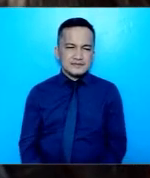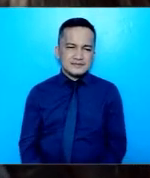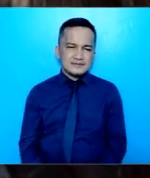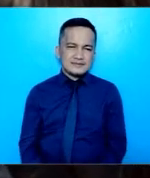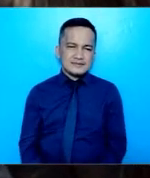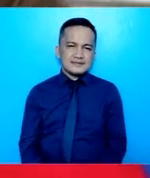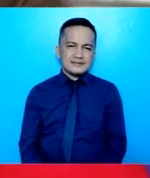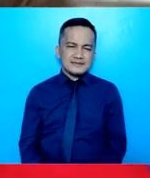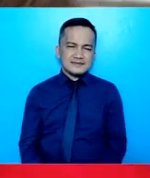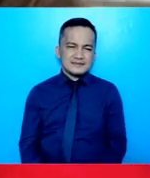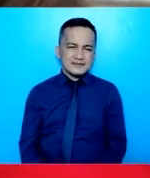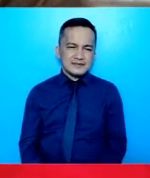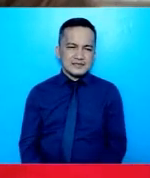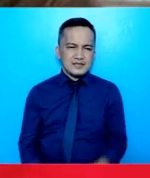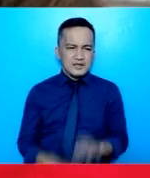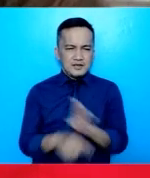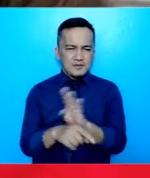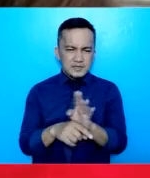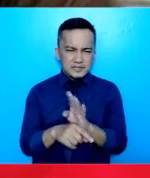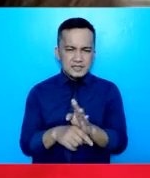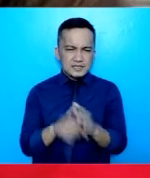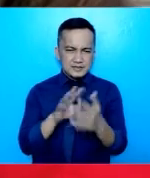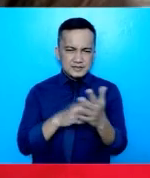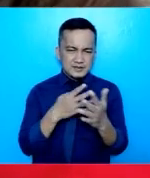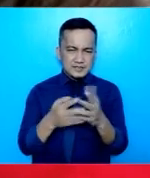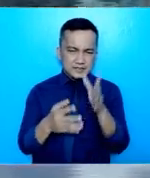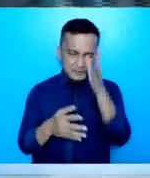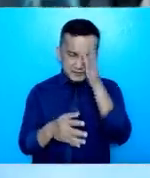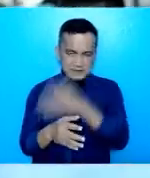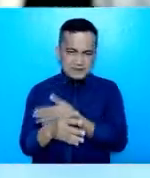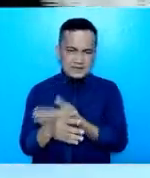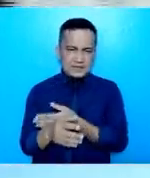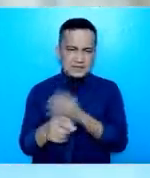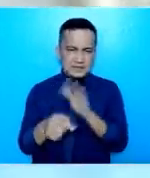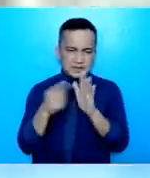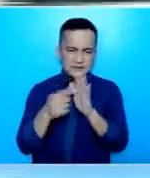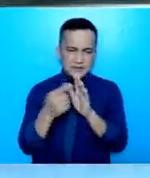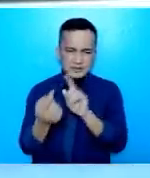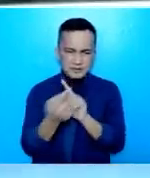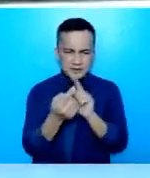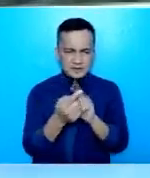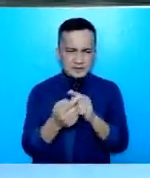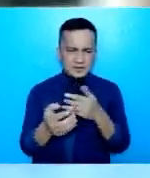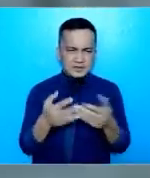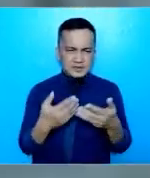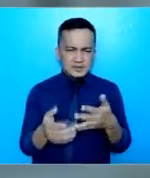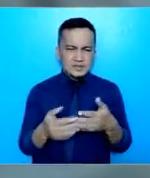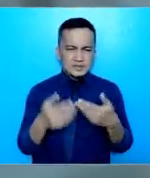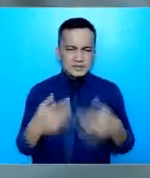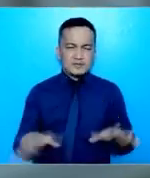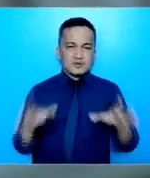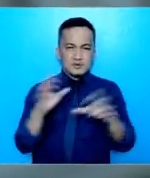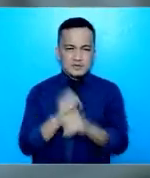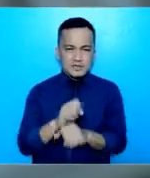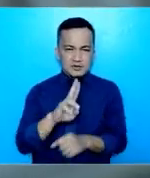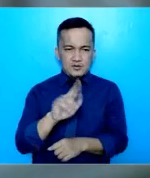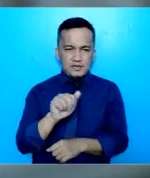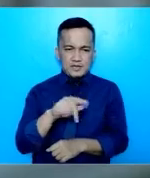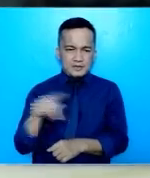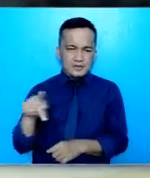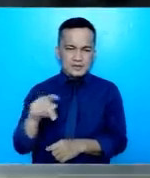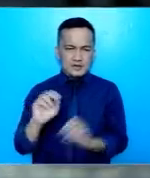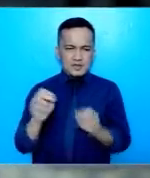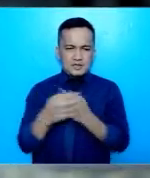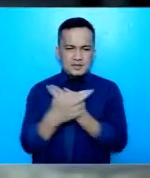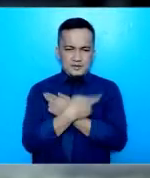Very hectic ang schedule ng mag-ama, kaya bihira na lang daw silang magkita. At kahit tapos na ang UAAP season, wala pa rin pahinga si Juliana